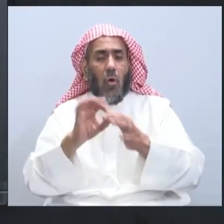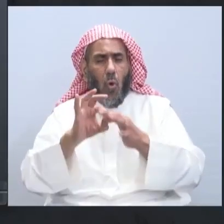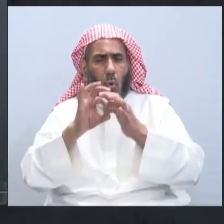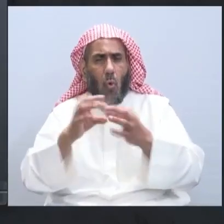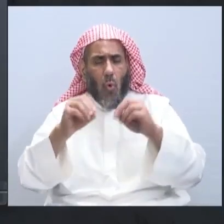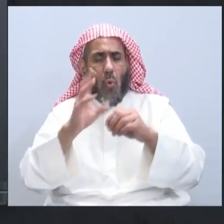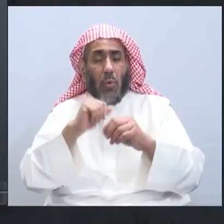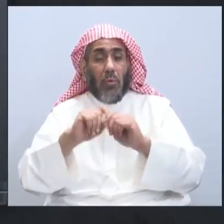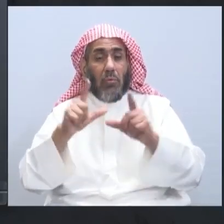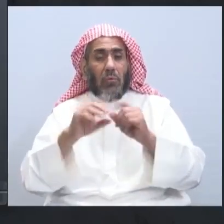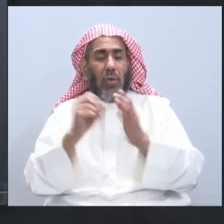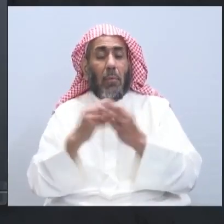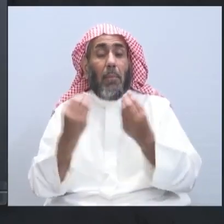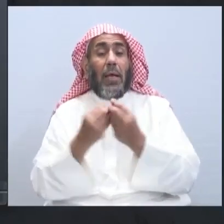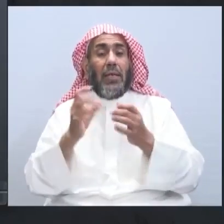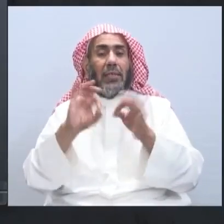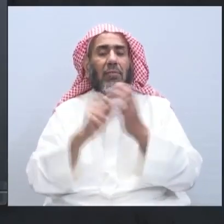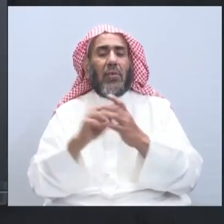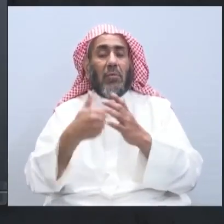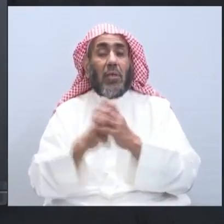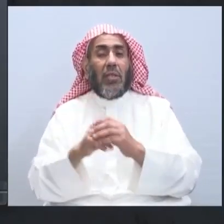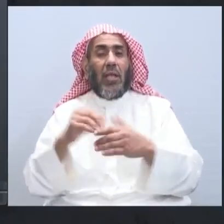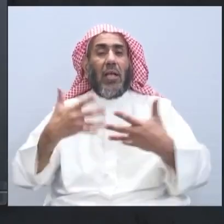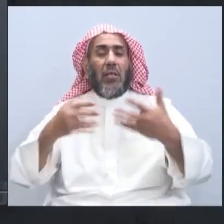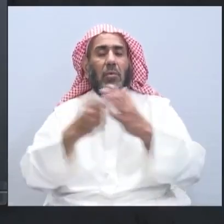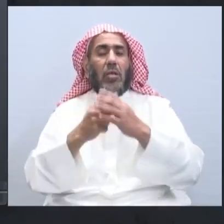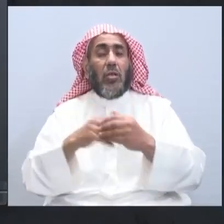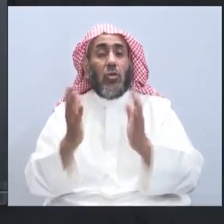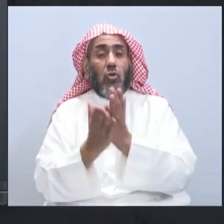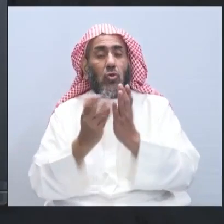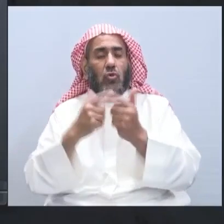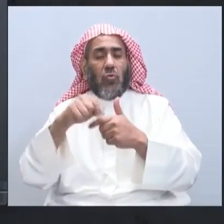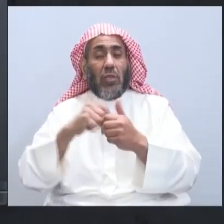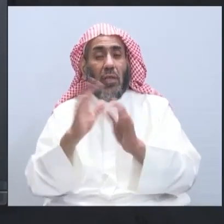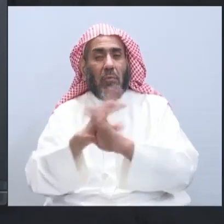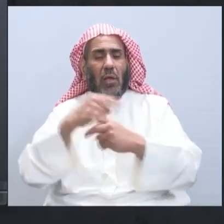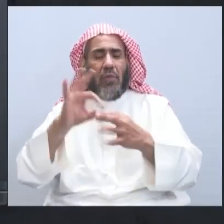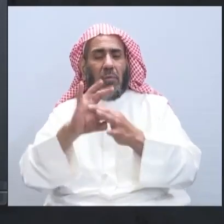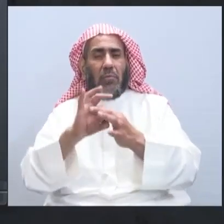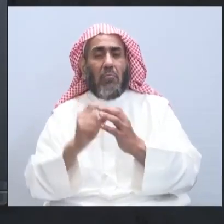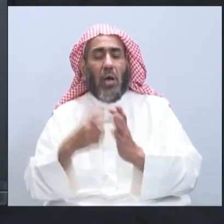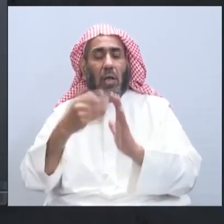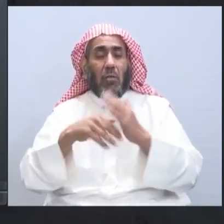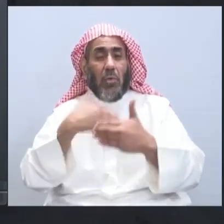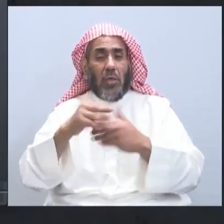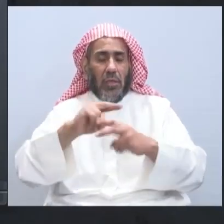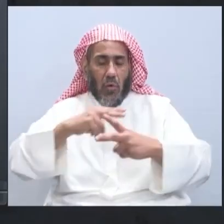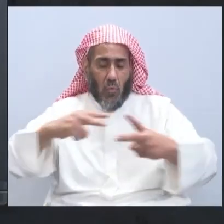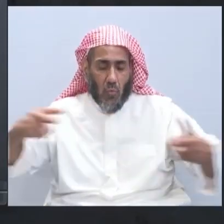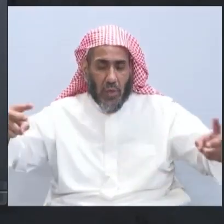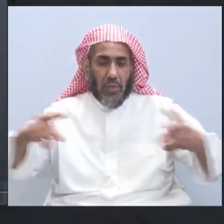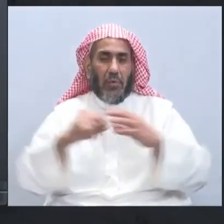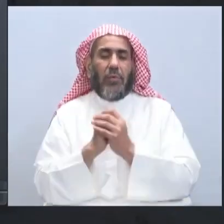وثيقا لم تظهر ولم تعرف الا مع الصحافه بدايه كانت ادبيه لان الصحف كانت ادبيه فارتبط بالمقالات الادبيه ثم بعد ذلك تنوعت المقالات